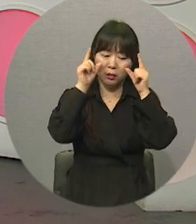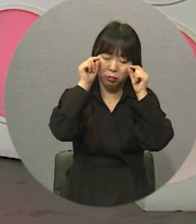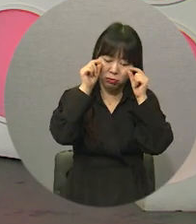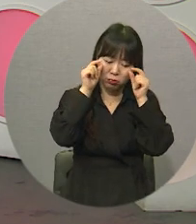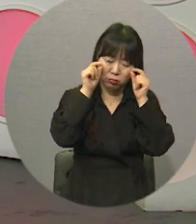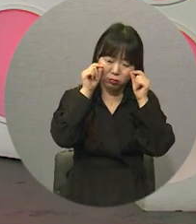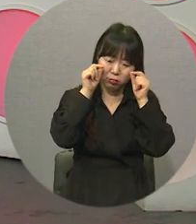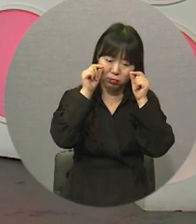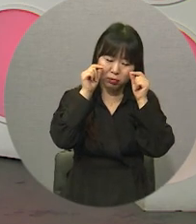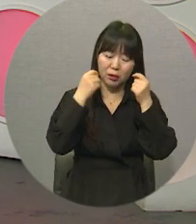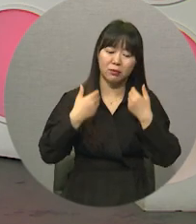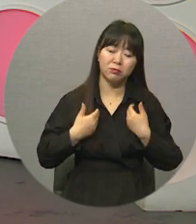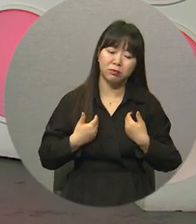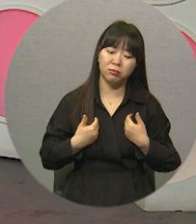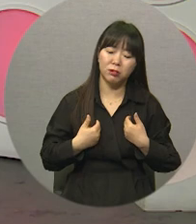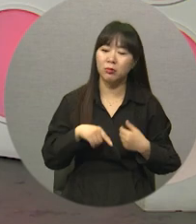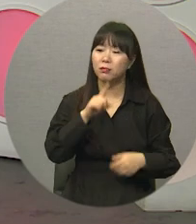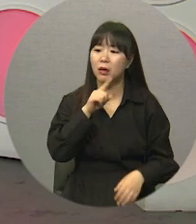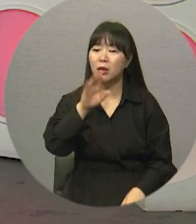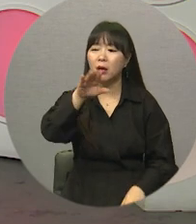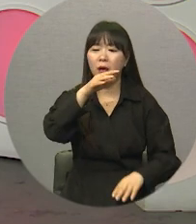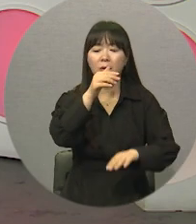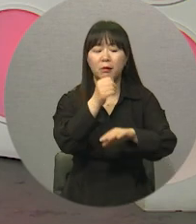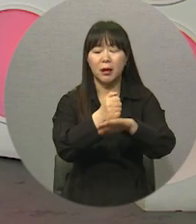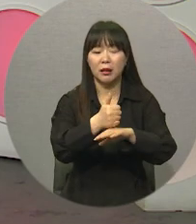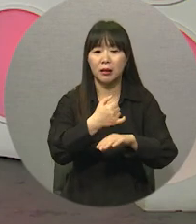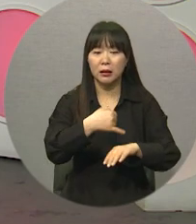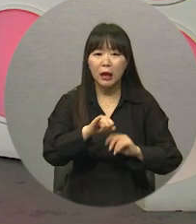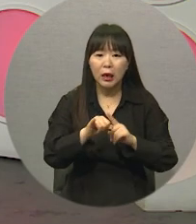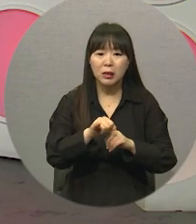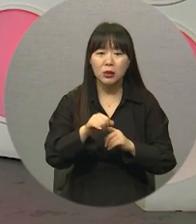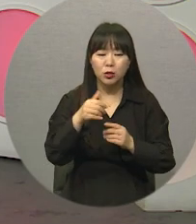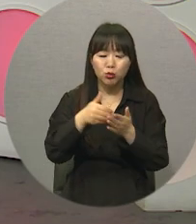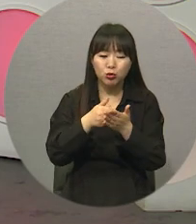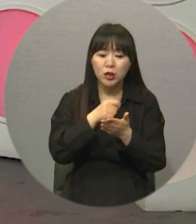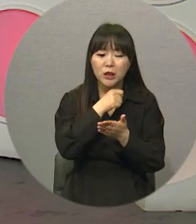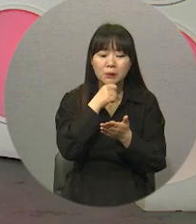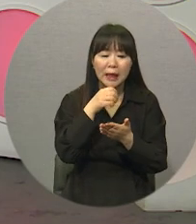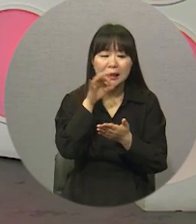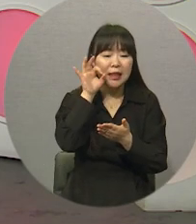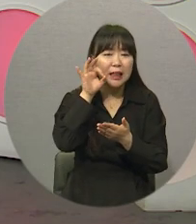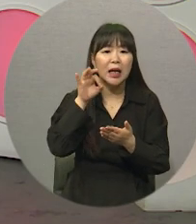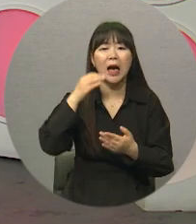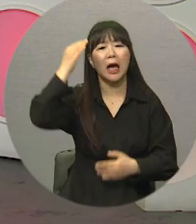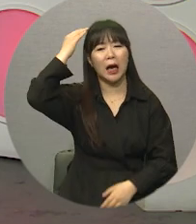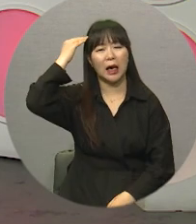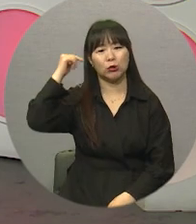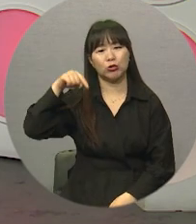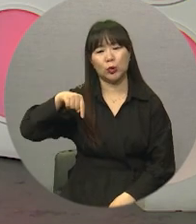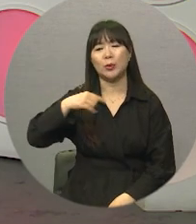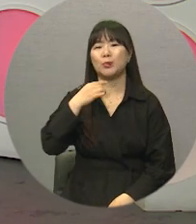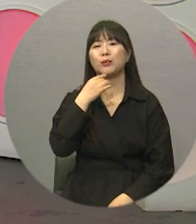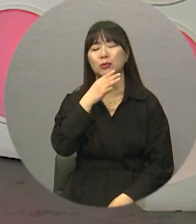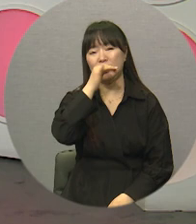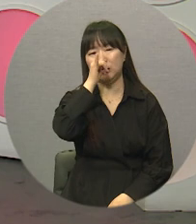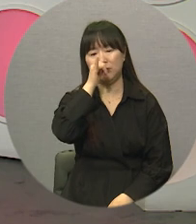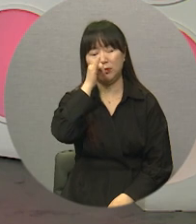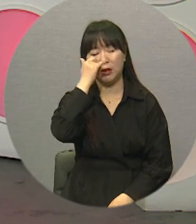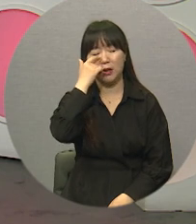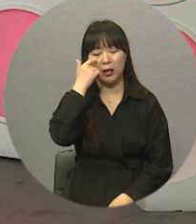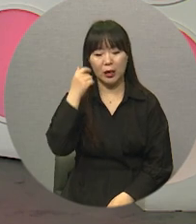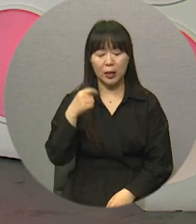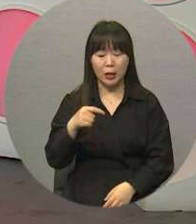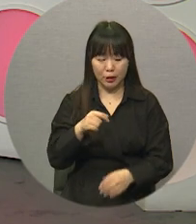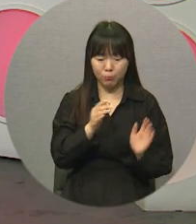못해 가라앉은 목소리로 막내딸, 누룽지 맛 사탕은 여기밖에 없어.